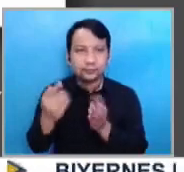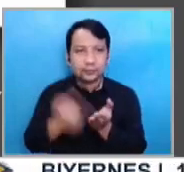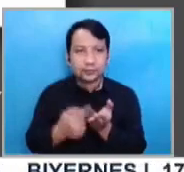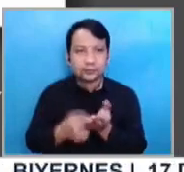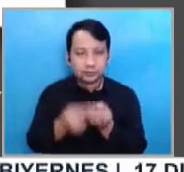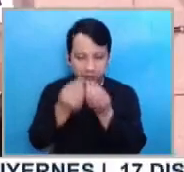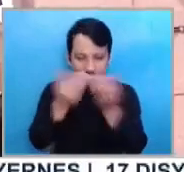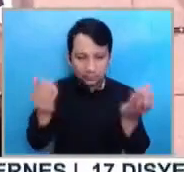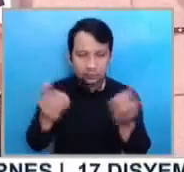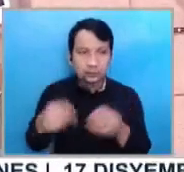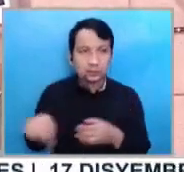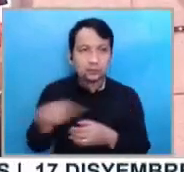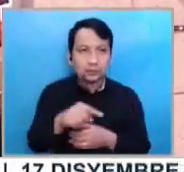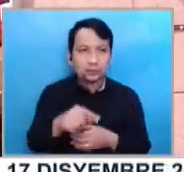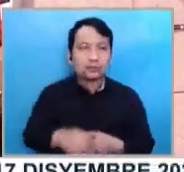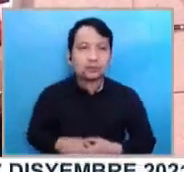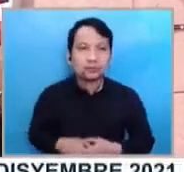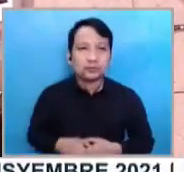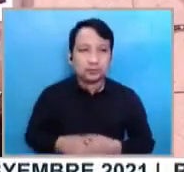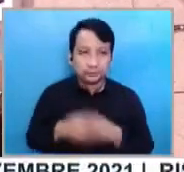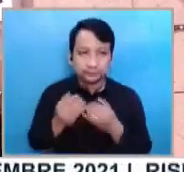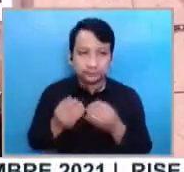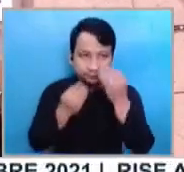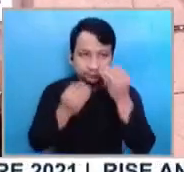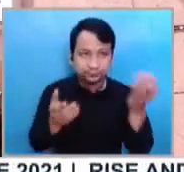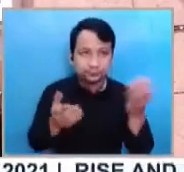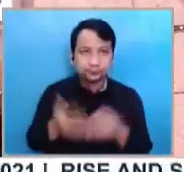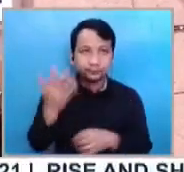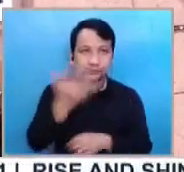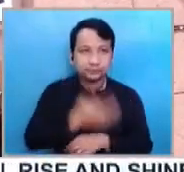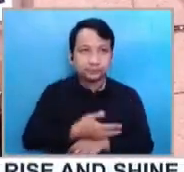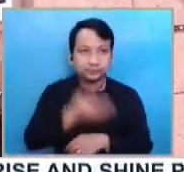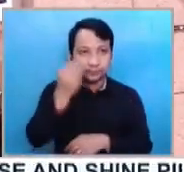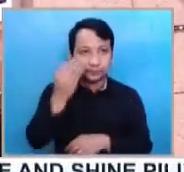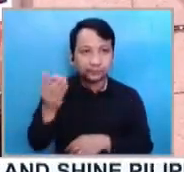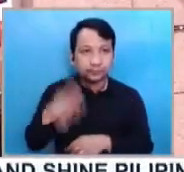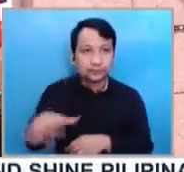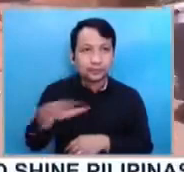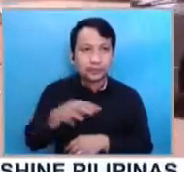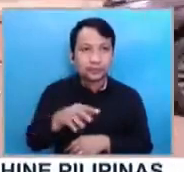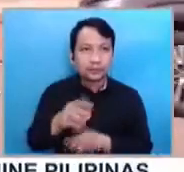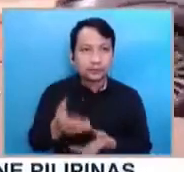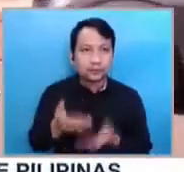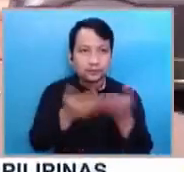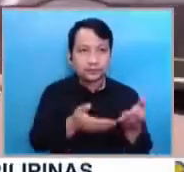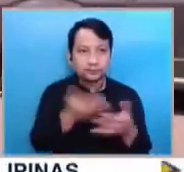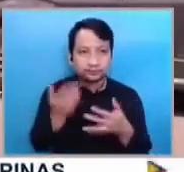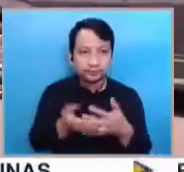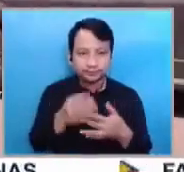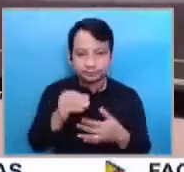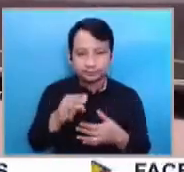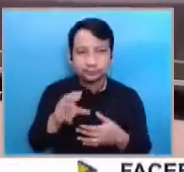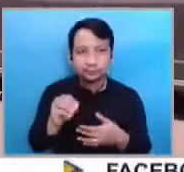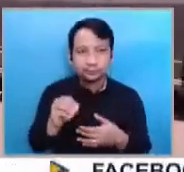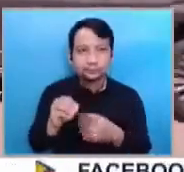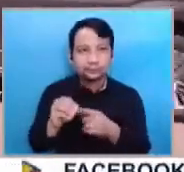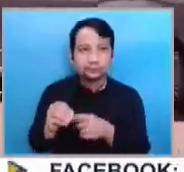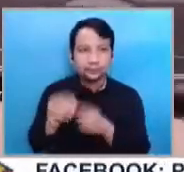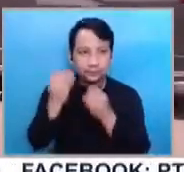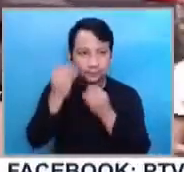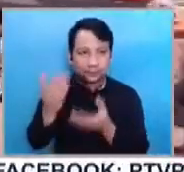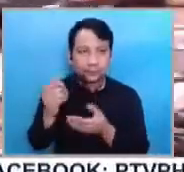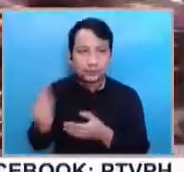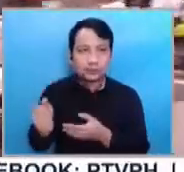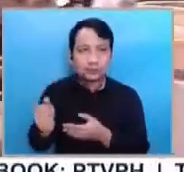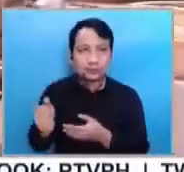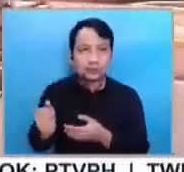paglilitis ng petisyon. Sa ngayon, bibigyan ng 5 araw ang dalawang Kampo upang makapagpasa ng memorandum sa Comelec. Matapos nito ay saka pa